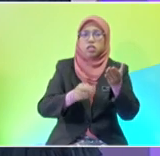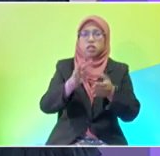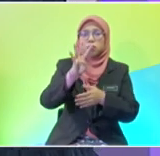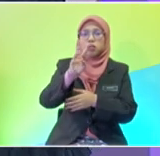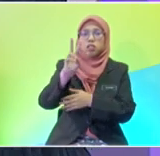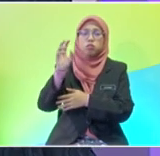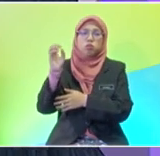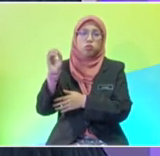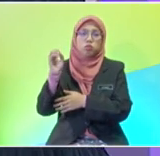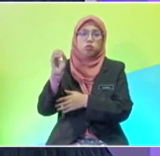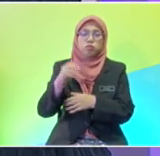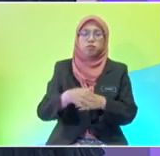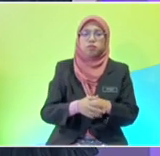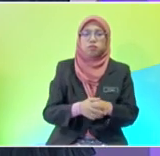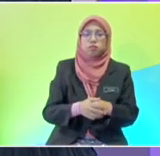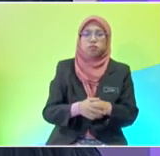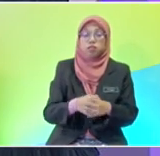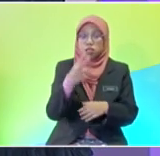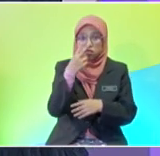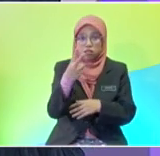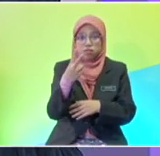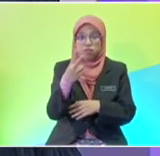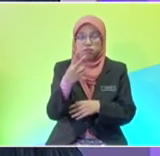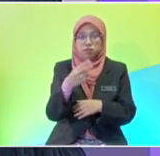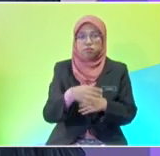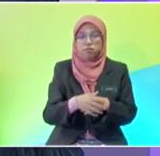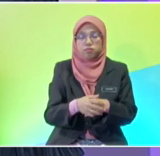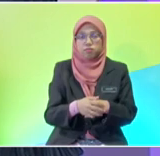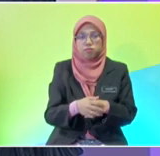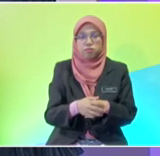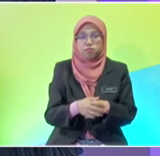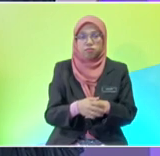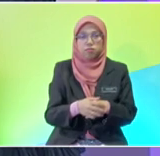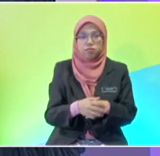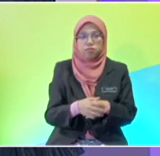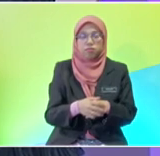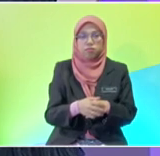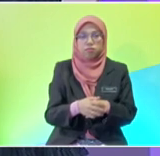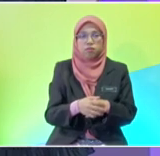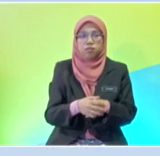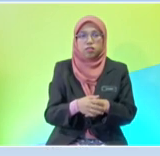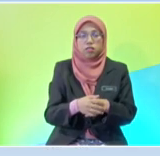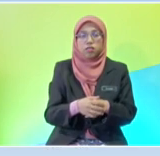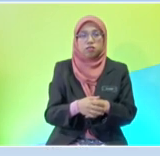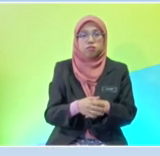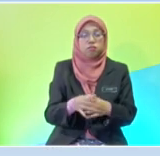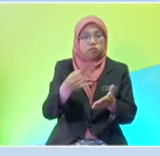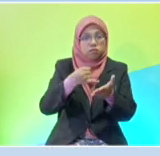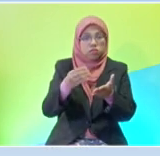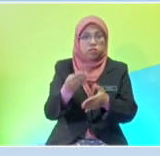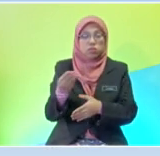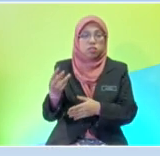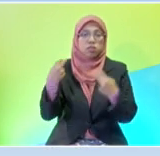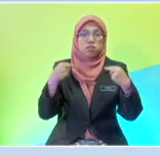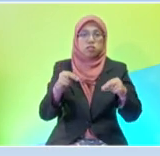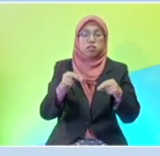Oke kita lihat Sebab Dia menjual barang Niaga 7000-270